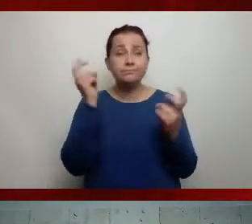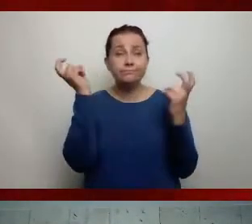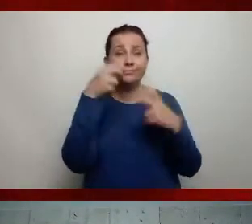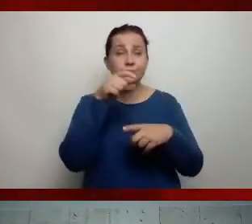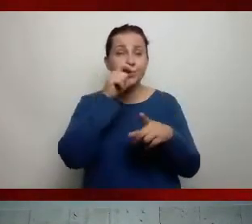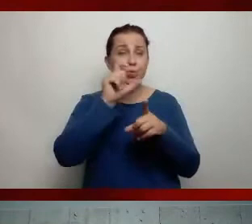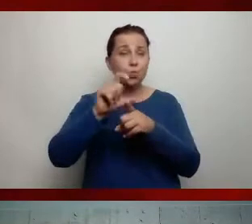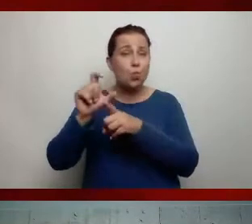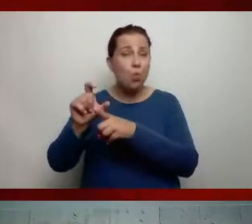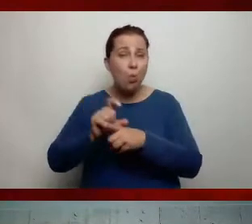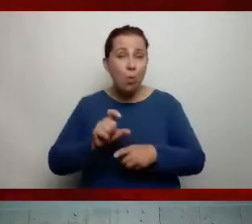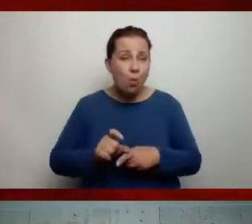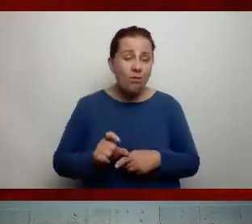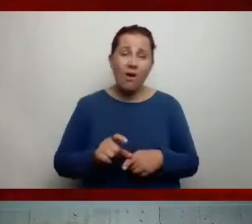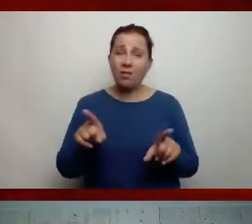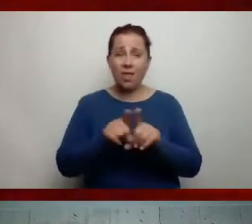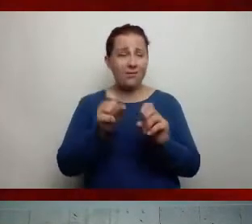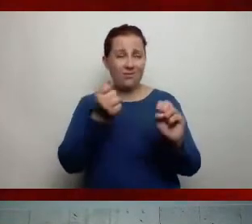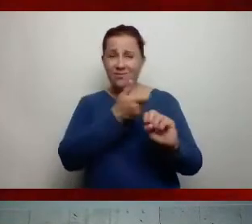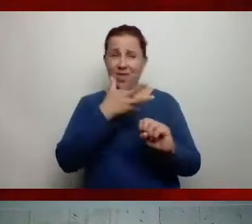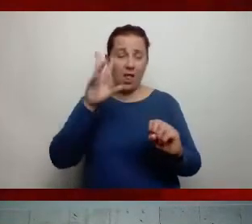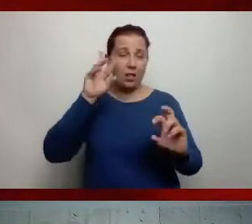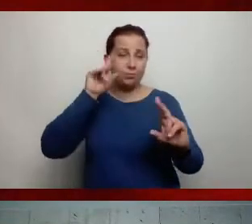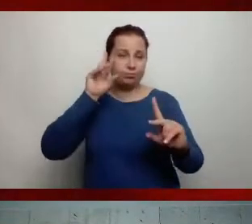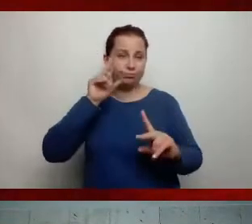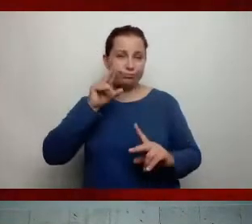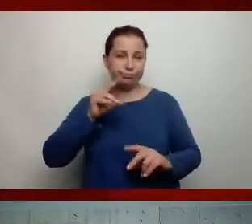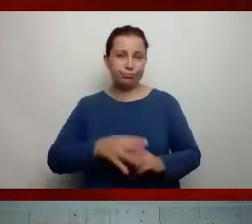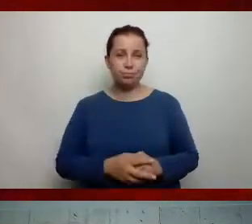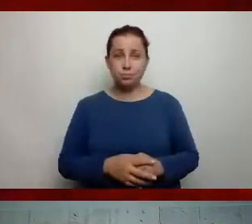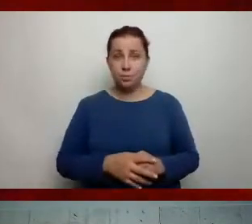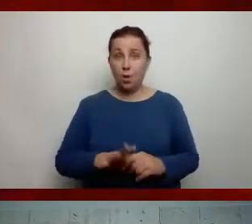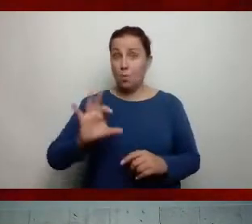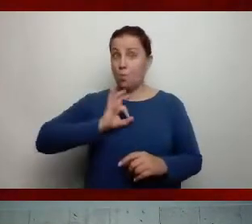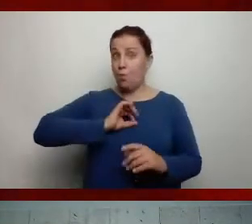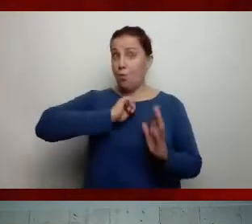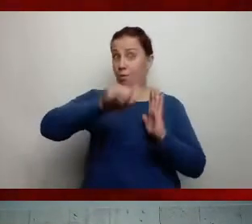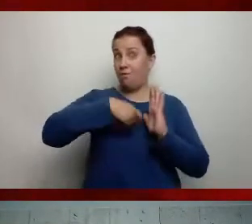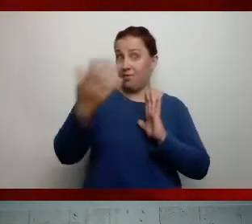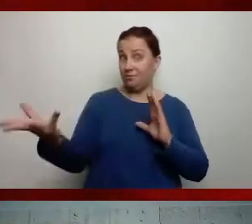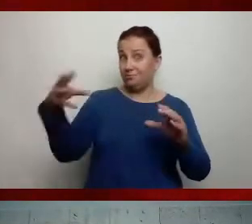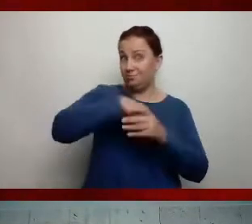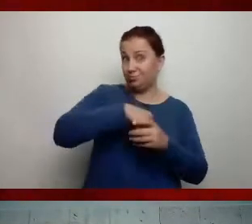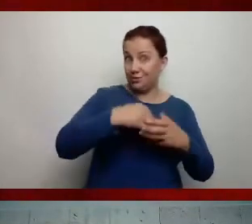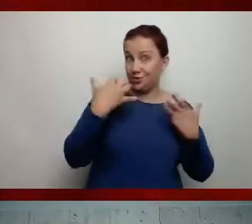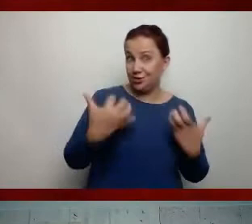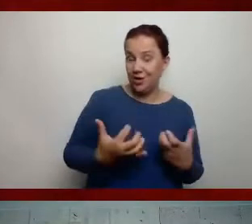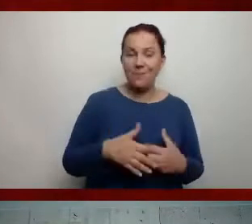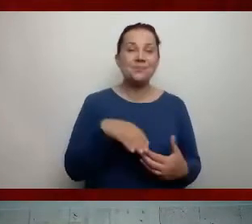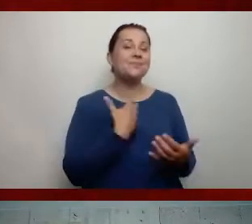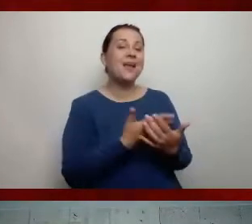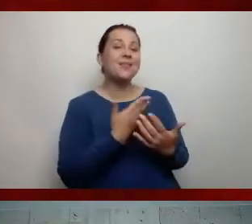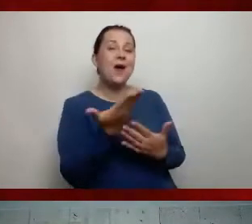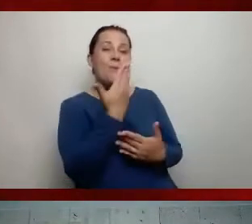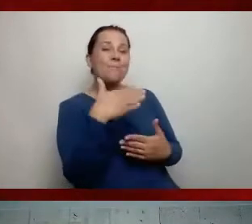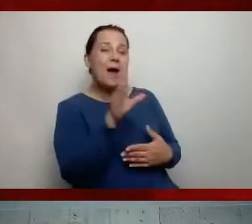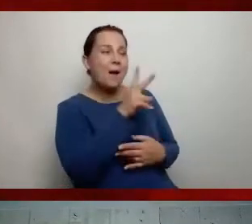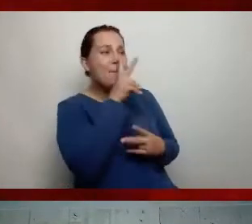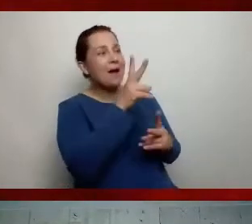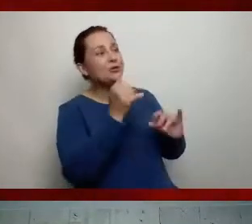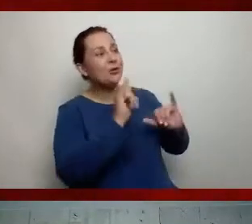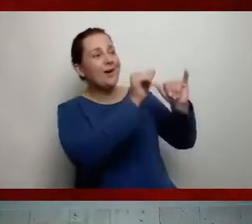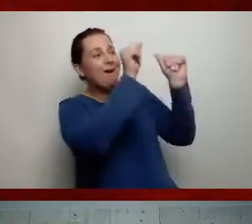dla mnie wzbudzą wiele skojarzeń i te skojarzenia w swoim filmie chciałem oddać. Czyli Mateusz przykłada wagę do formy, a Alek